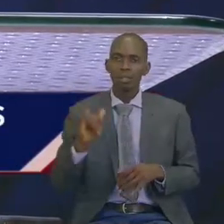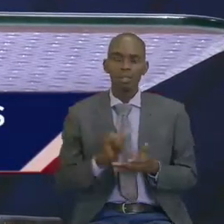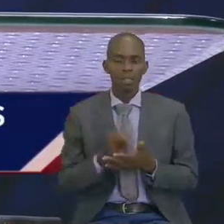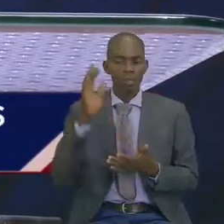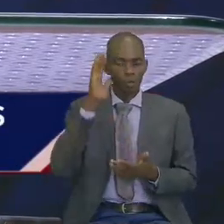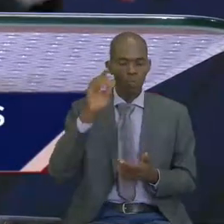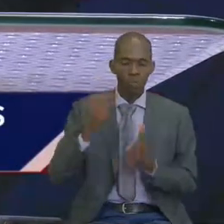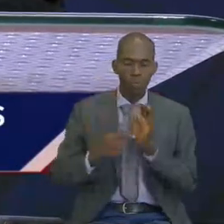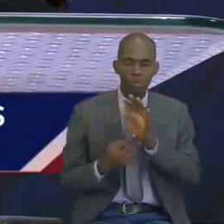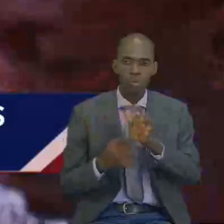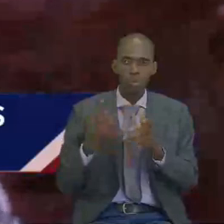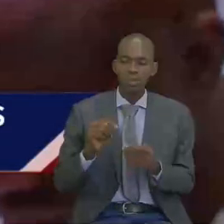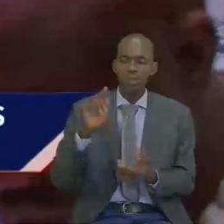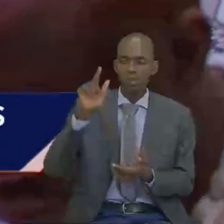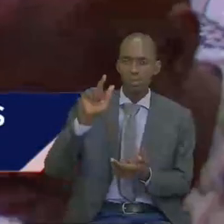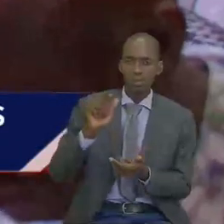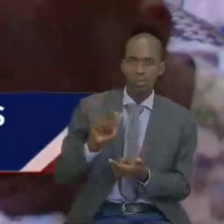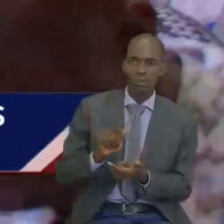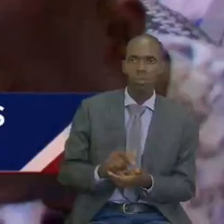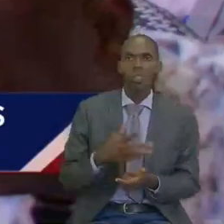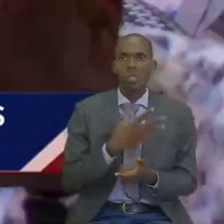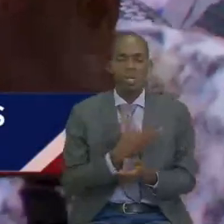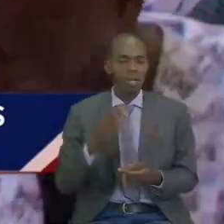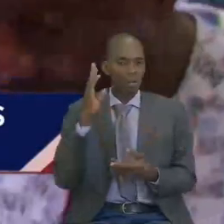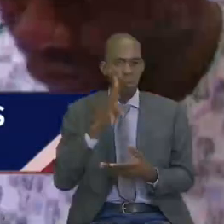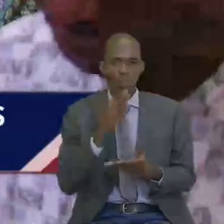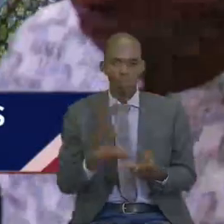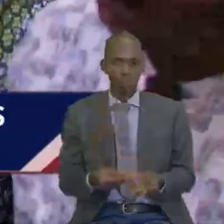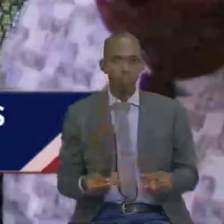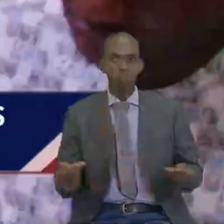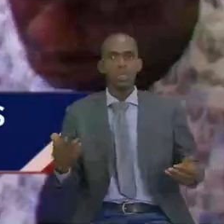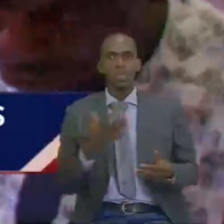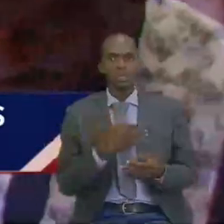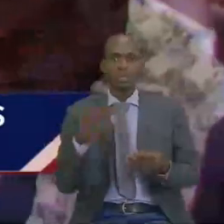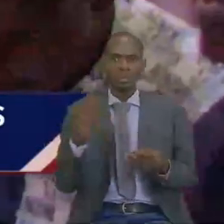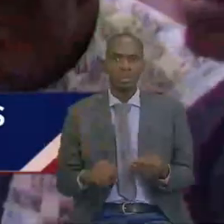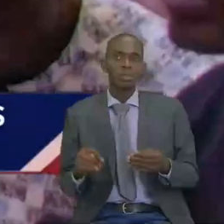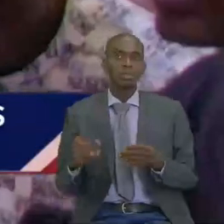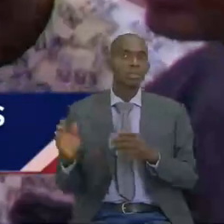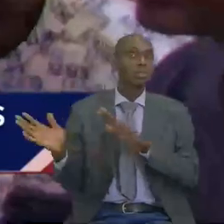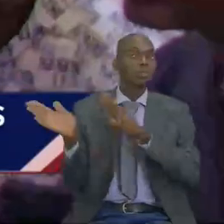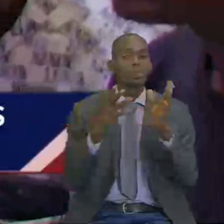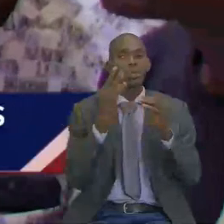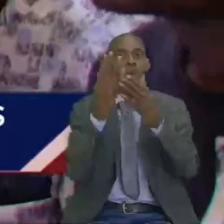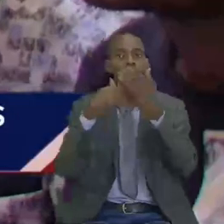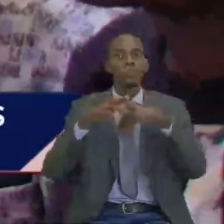l'airain et l'argile, tout cela sera brisé et le vent du ciel va balayer tout.